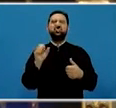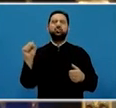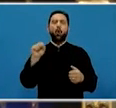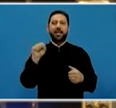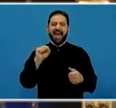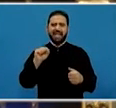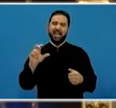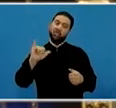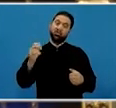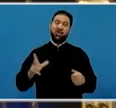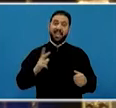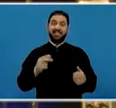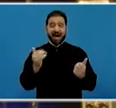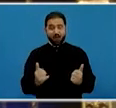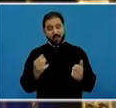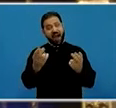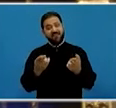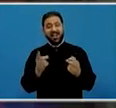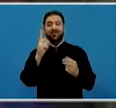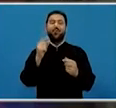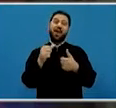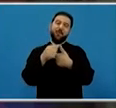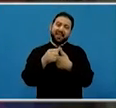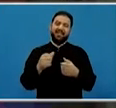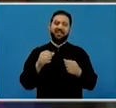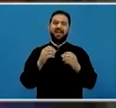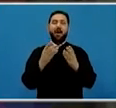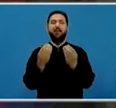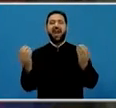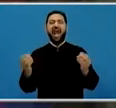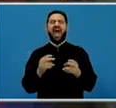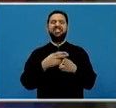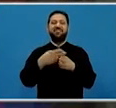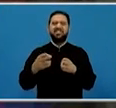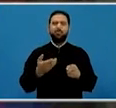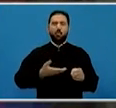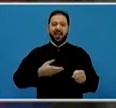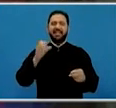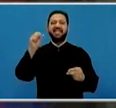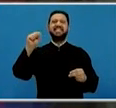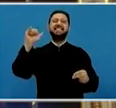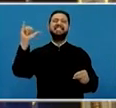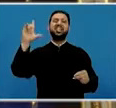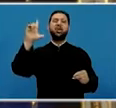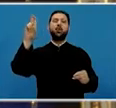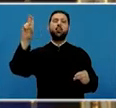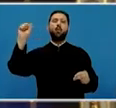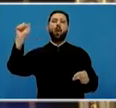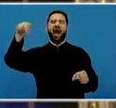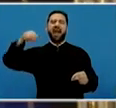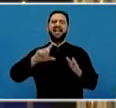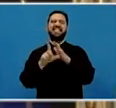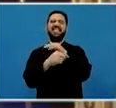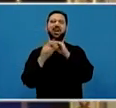al emisiunii Cuvânt pentru Suflet, Preasfințitul Părinte Siluan, episcopul ortodox român din Ungaria. Sărut